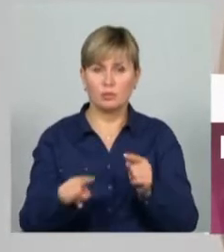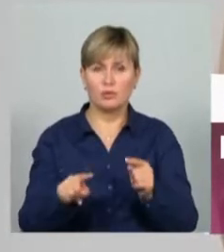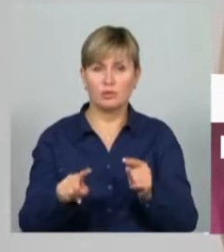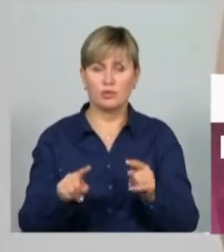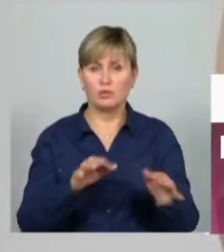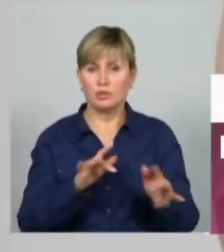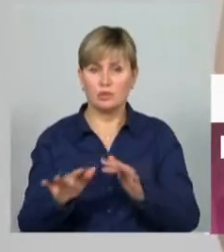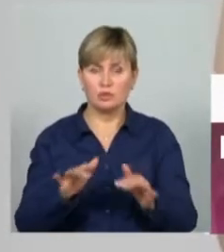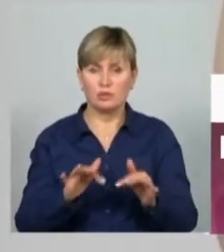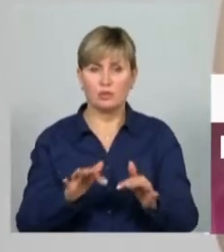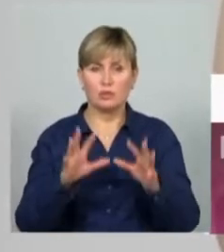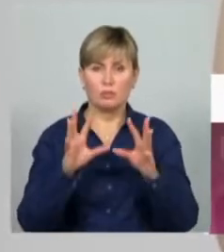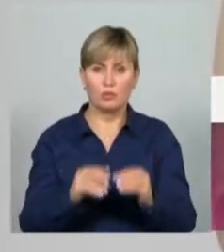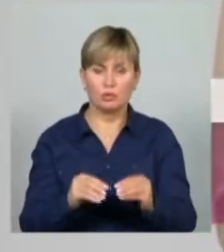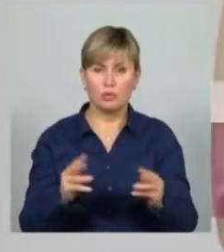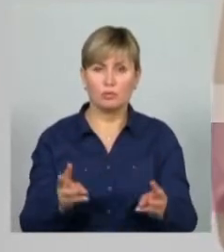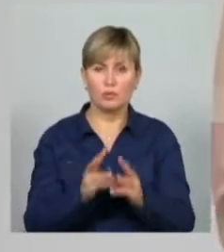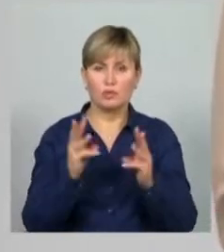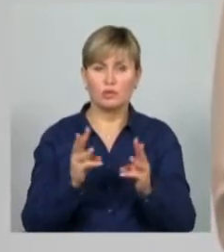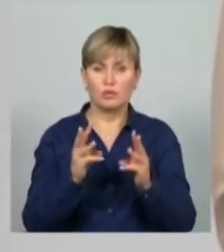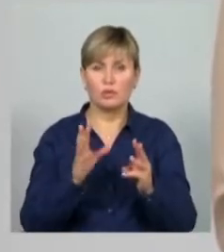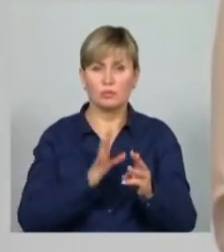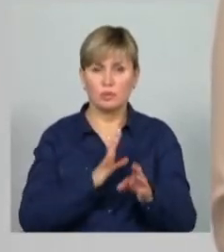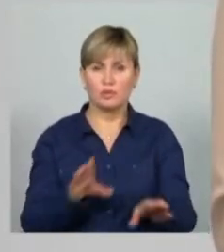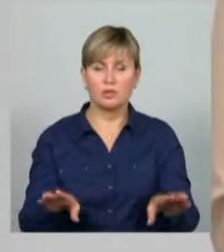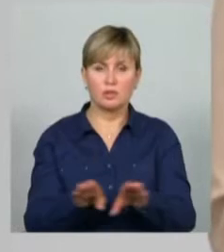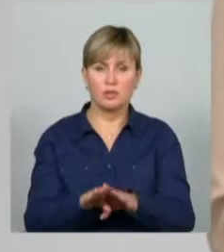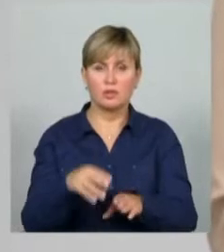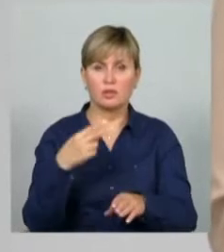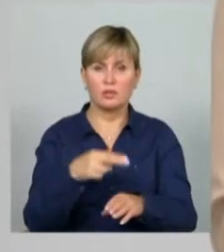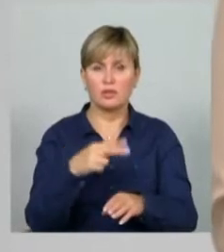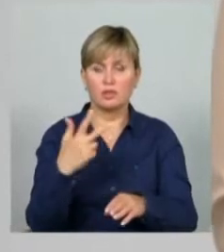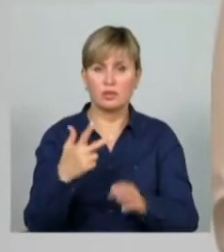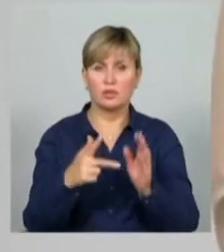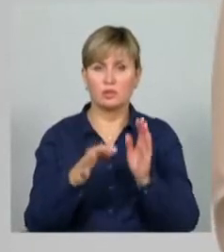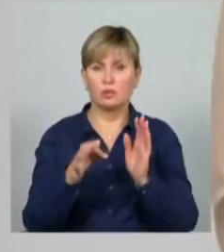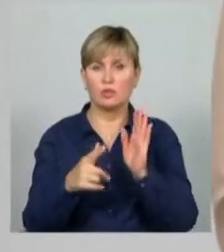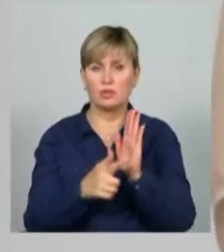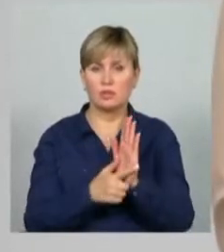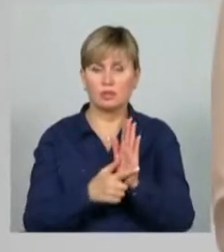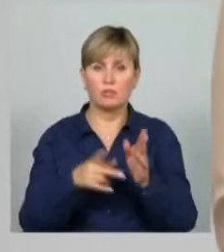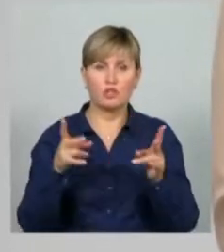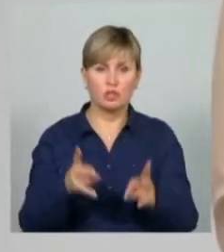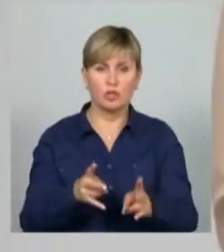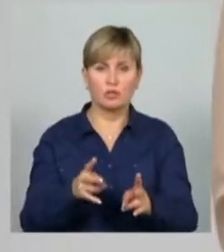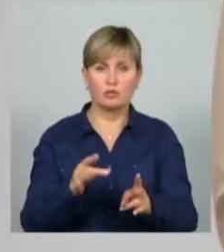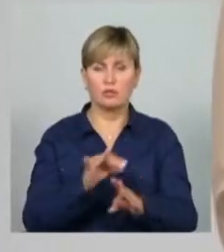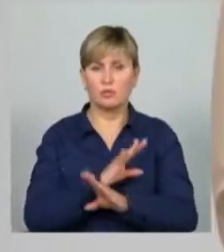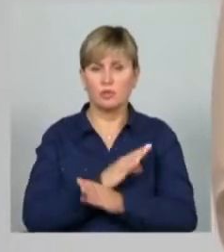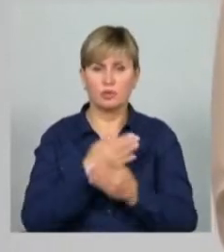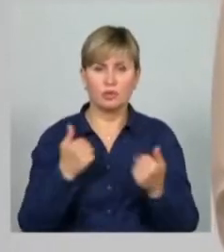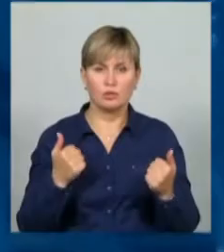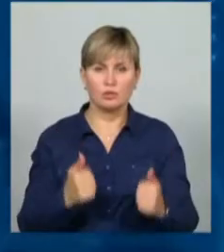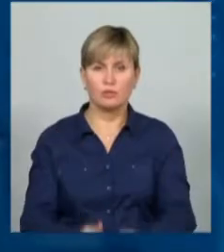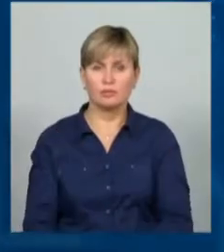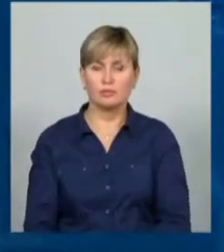слаженными действиями потушили пожар. Пожар был ликвидирован 23 часа 7 минут. Жертв и пострадавших нет.